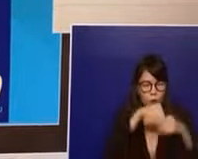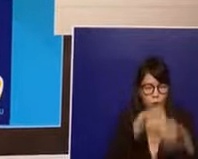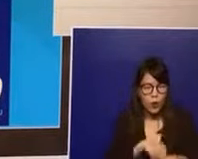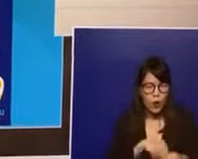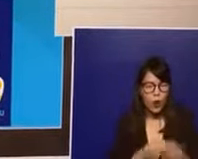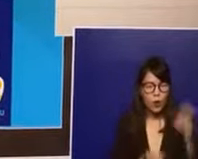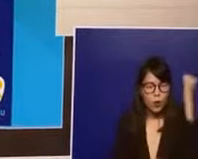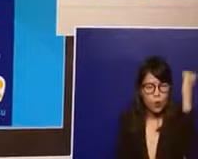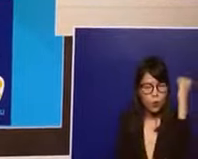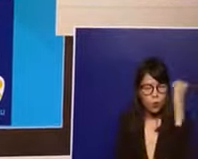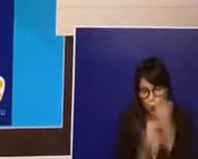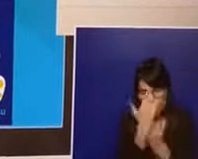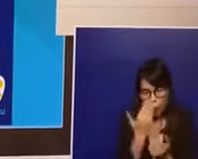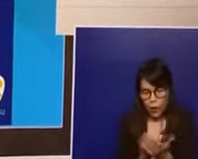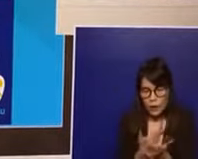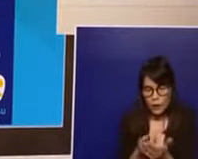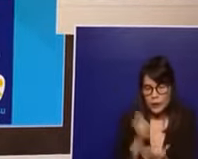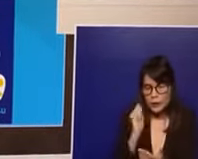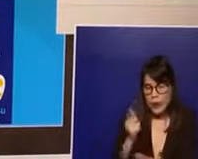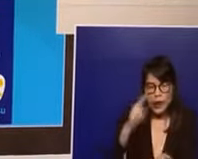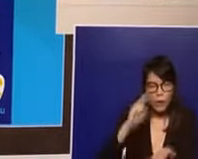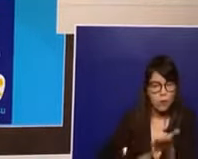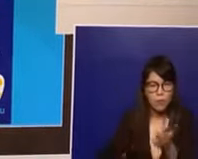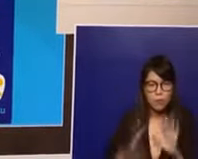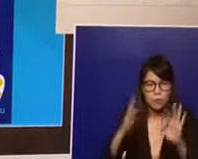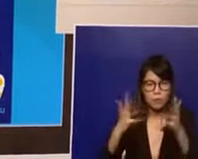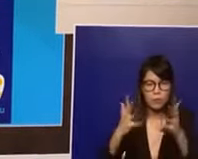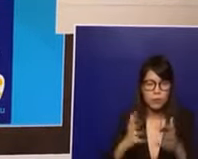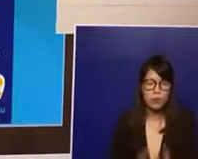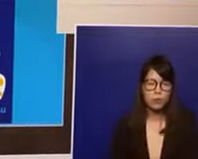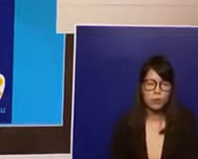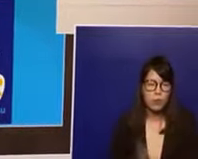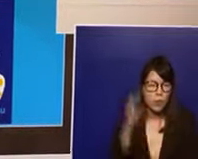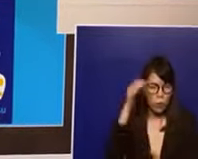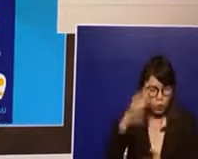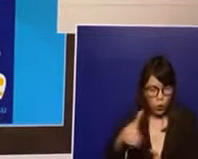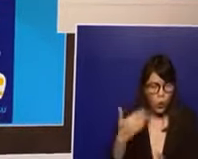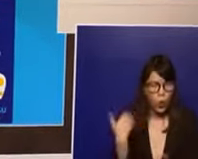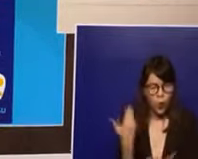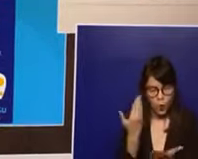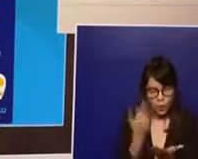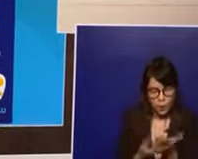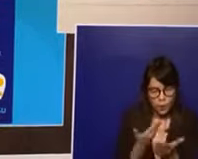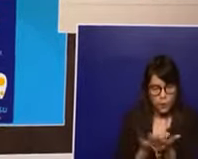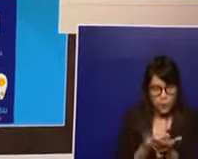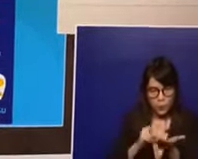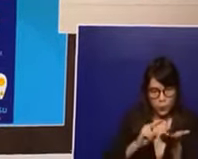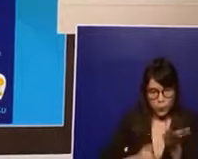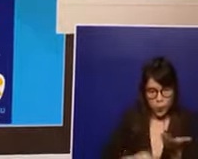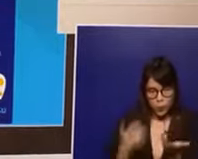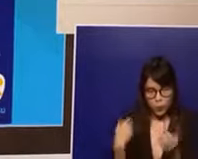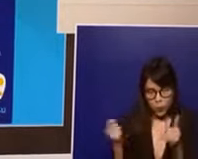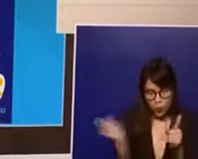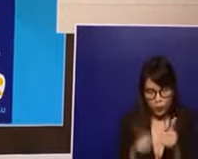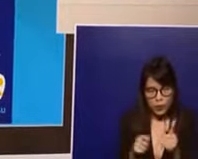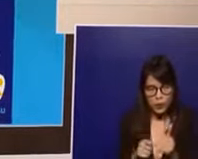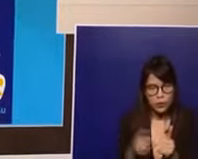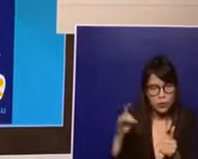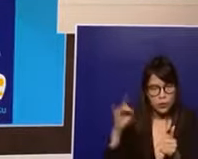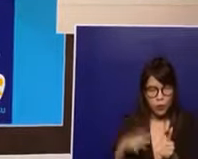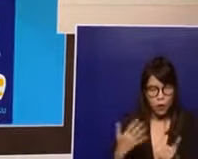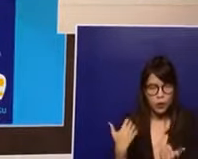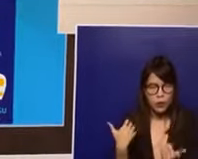สียค่าปรับเลยต้องติดคุกต่อไปนี้ความผิดที่ไม่ใช่ความผิดร้ายแรงไม่กระทบโดยตรงต่อความสงบเรียบร้อยหรือความปลอดภัยของประชาช